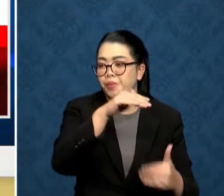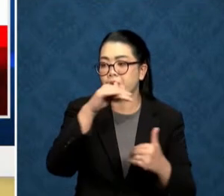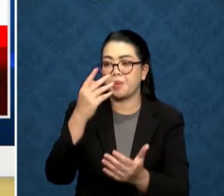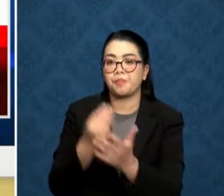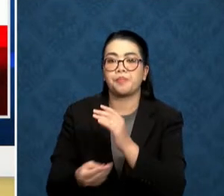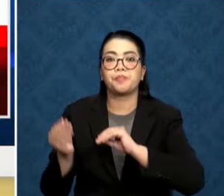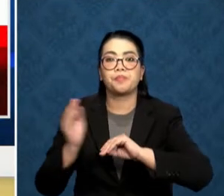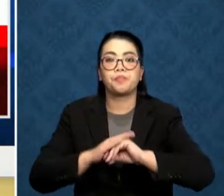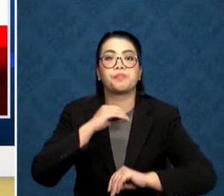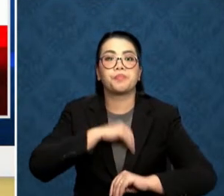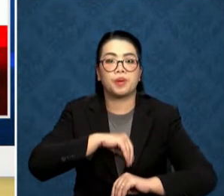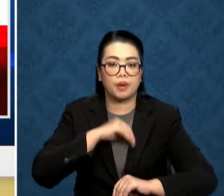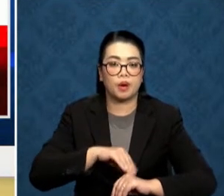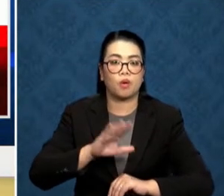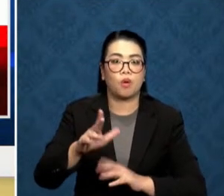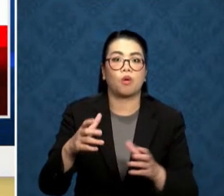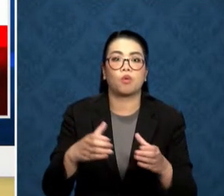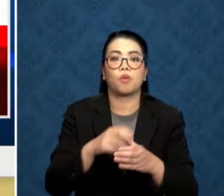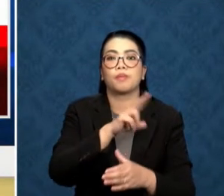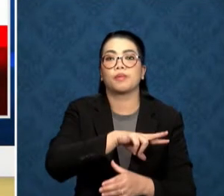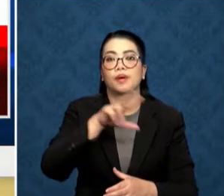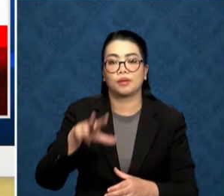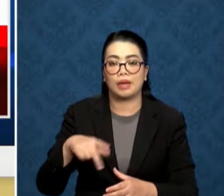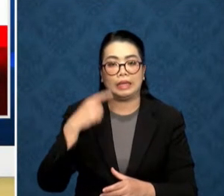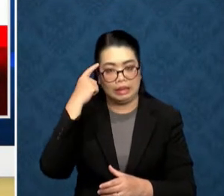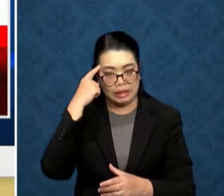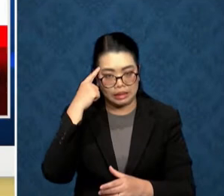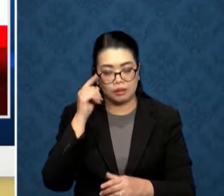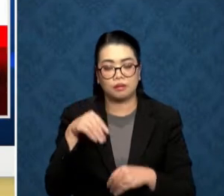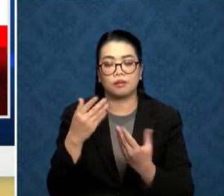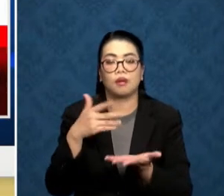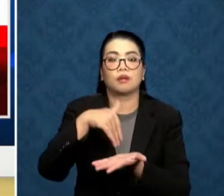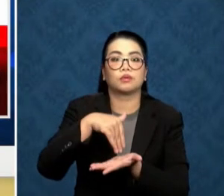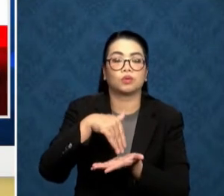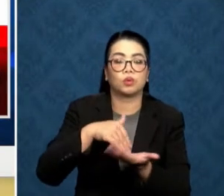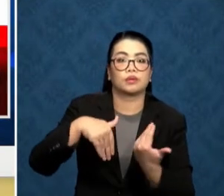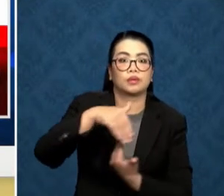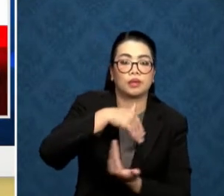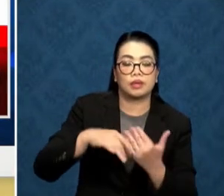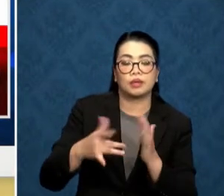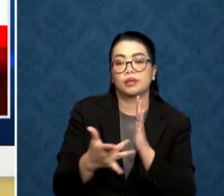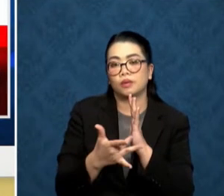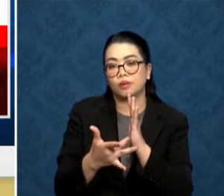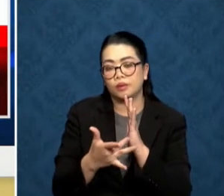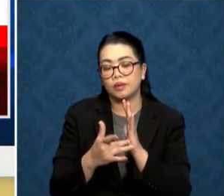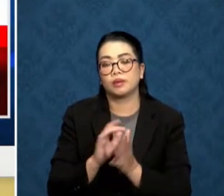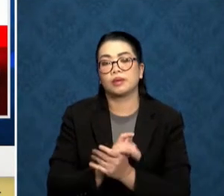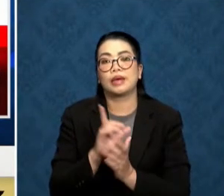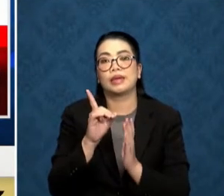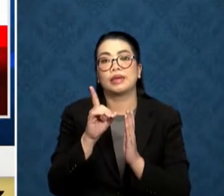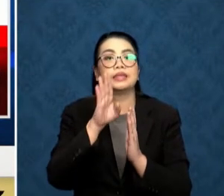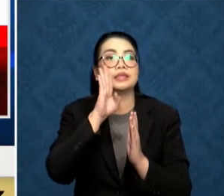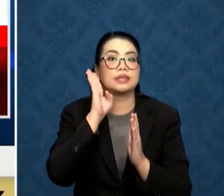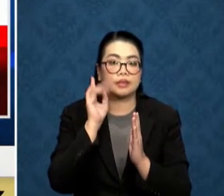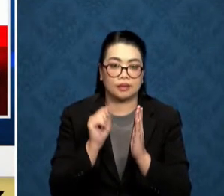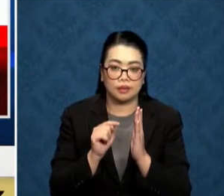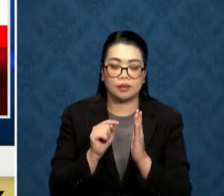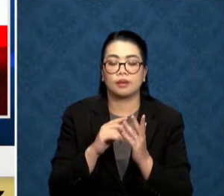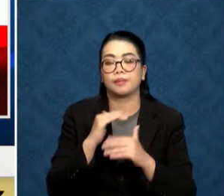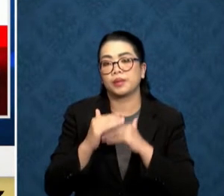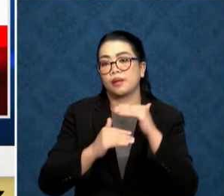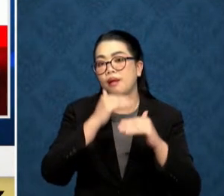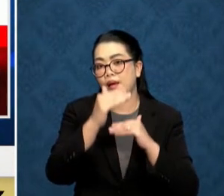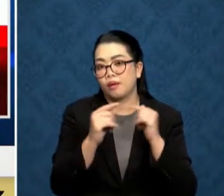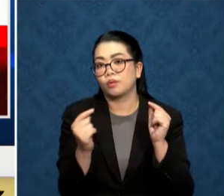้ของพậtเพื่อไทยครับการเป็นศูยกลางเศรษฐิจ‌ Ing allที่รทธบานำเสนอและเร็พัฒนา